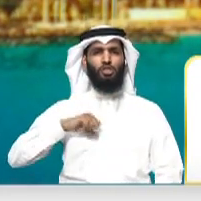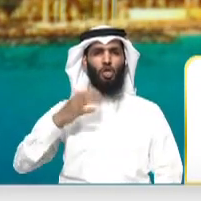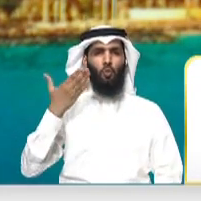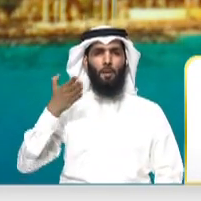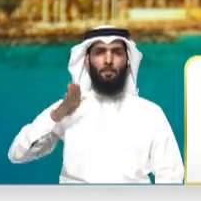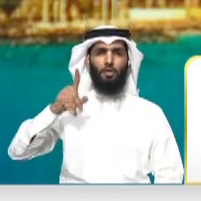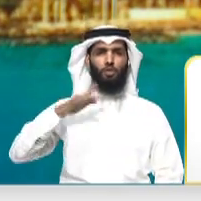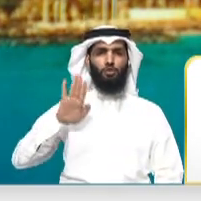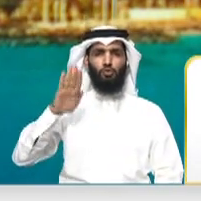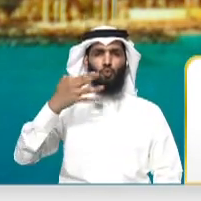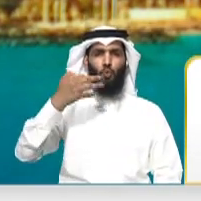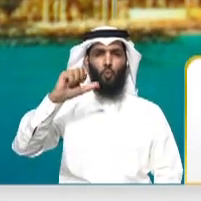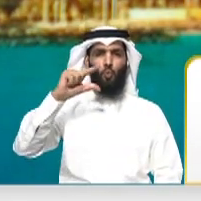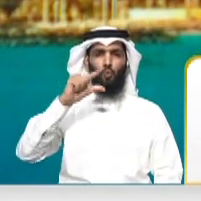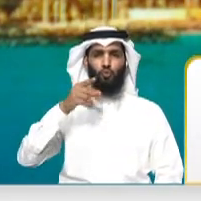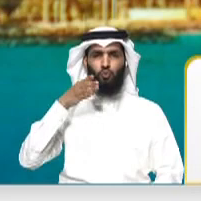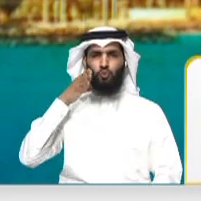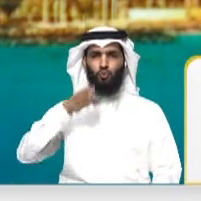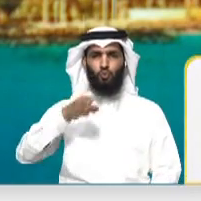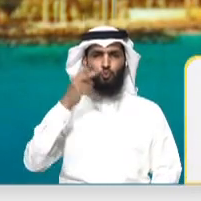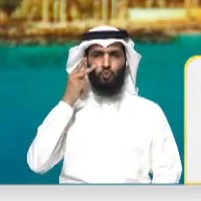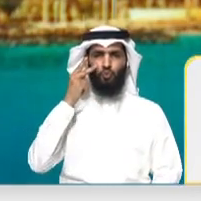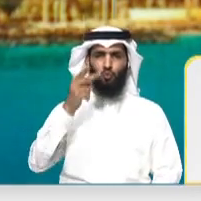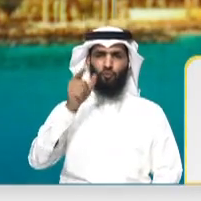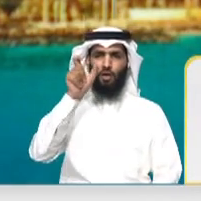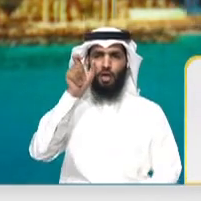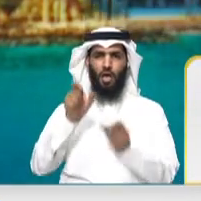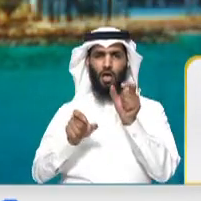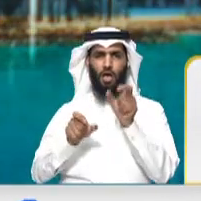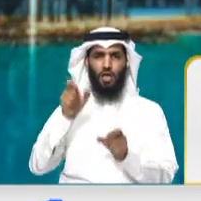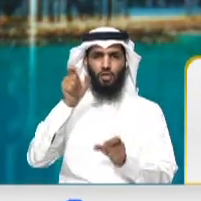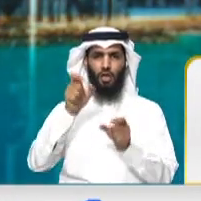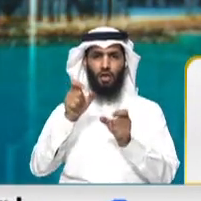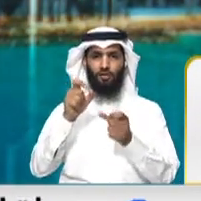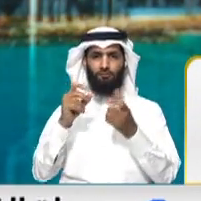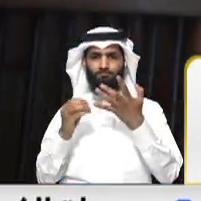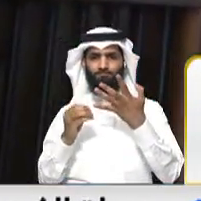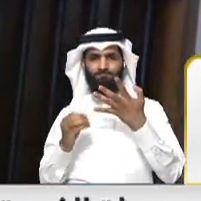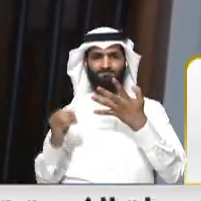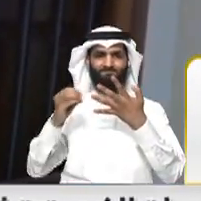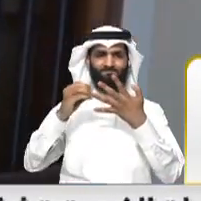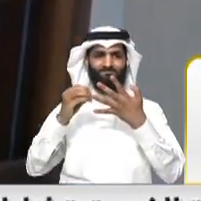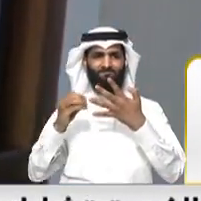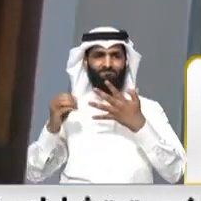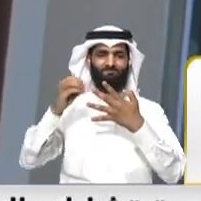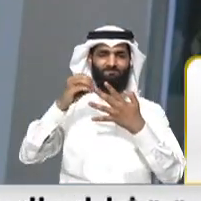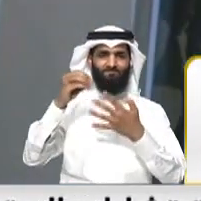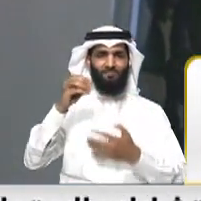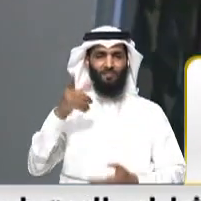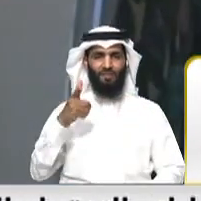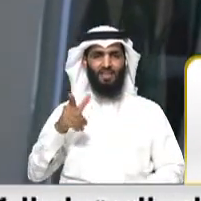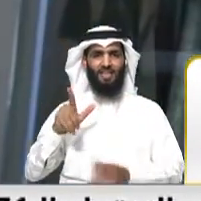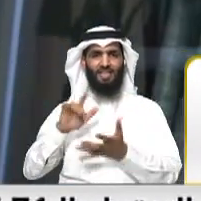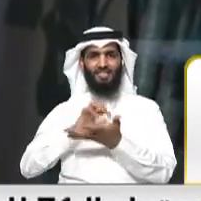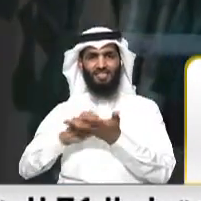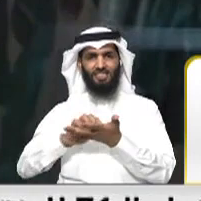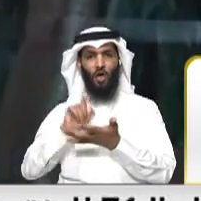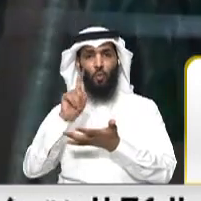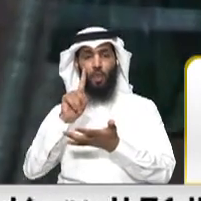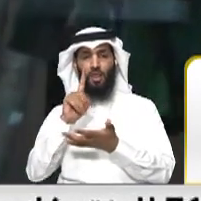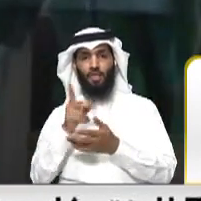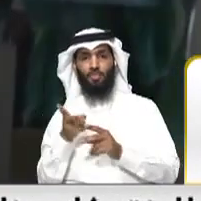على سير أعمال دورة ترقية دفعة دبلوماسي وزارة الخارجية من درجة سكرتير أول إلى